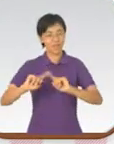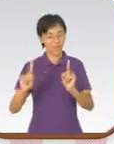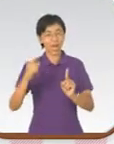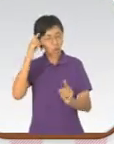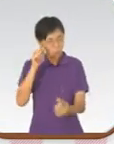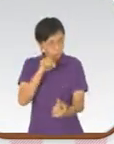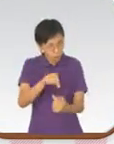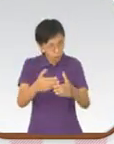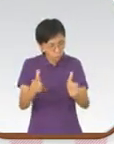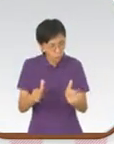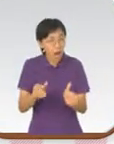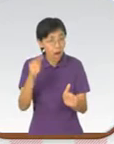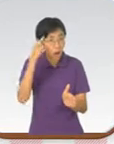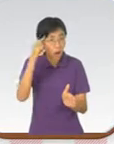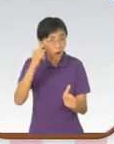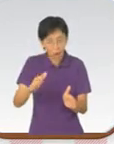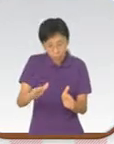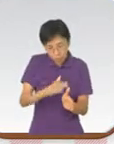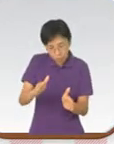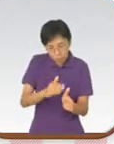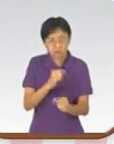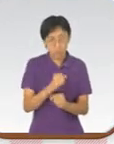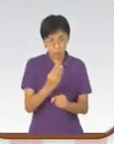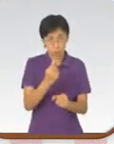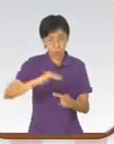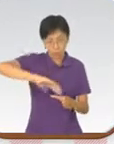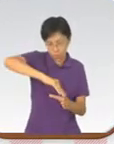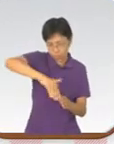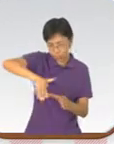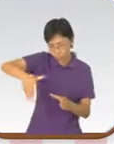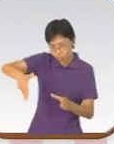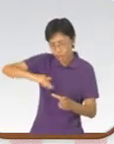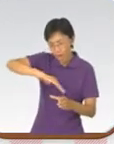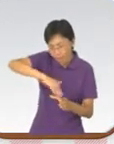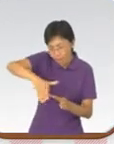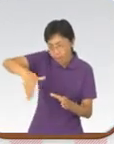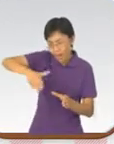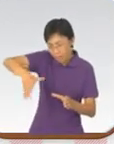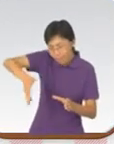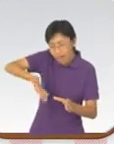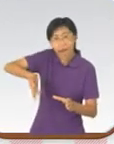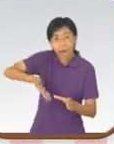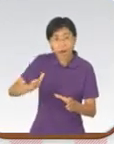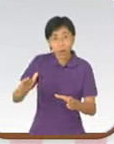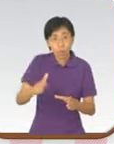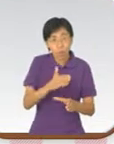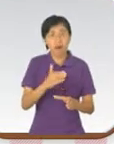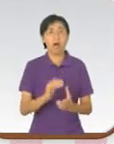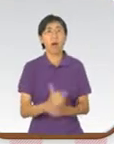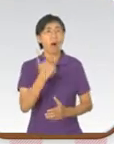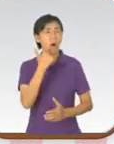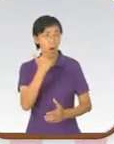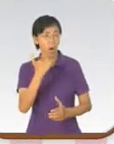าการปาดวิปปิ้งครีมนี่ต้องใช้ความรวดเร็วมากกว่าบัตเตอร์ครีม ใช่ค่ะแล้วก็ส่วนใหญ่ถ้าเกิดว่าจะให้ทั้งอร่อยและค่อนข้